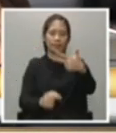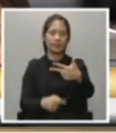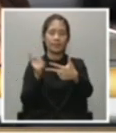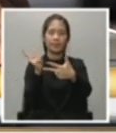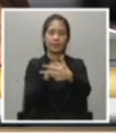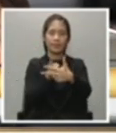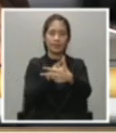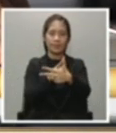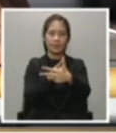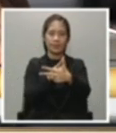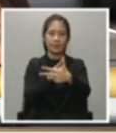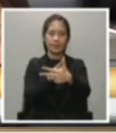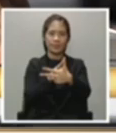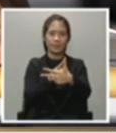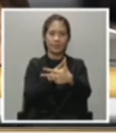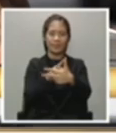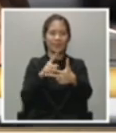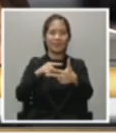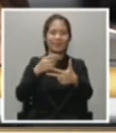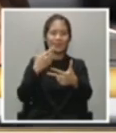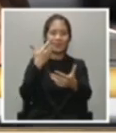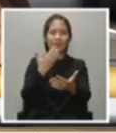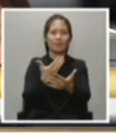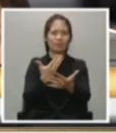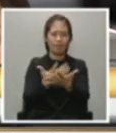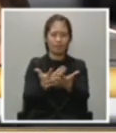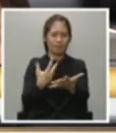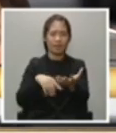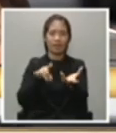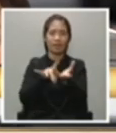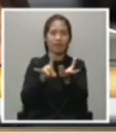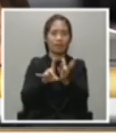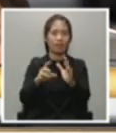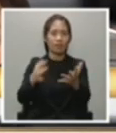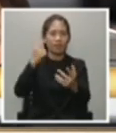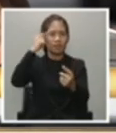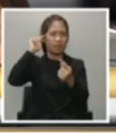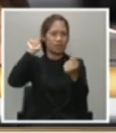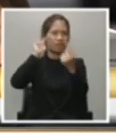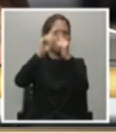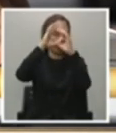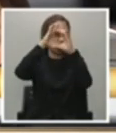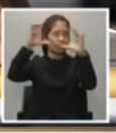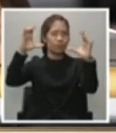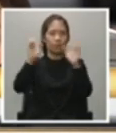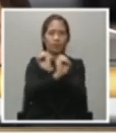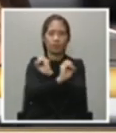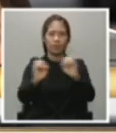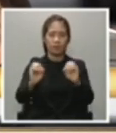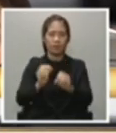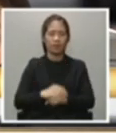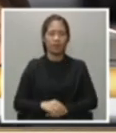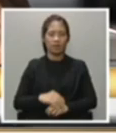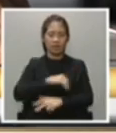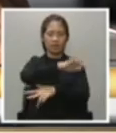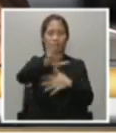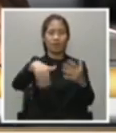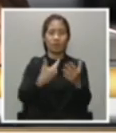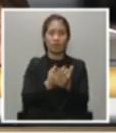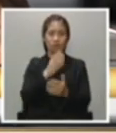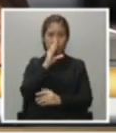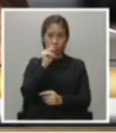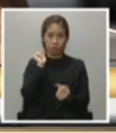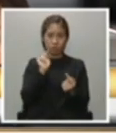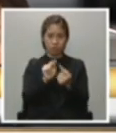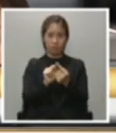าไร้ประสิทธิภาพและไร้วิสัยทัศน์ซึ่งข้อกล่าวหาดังก